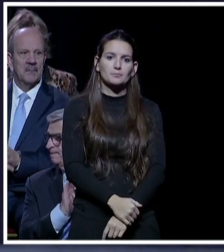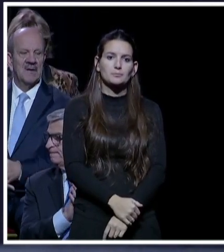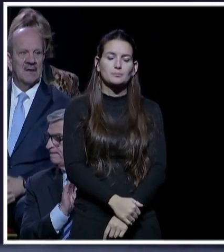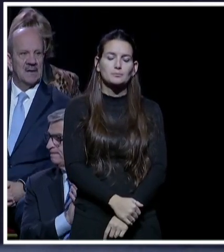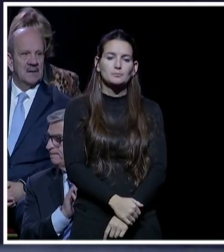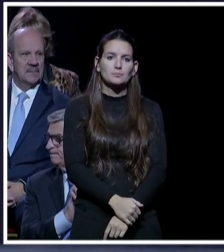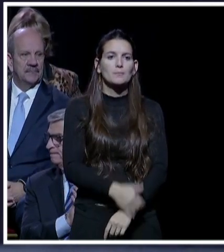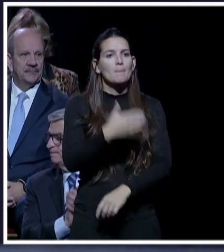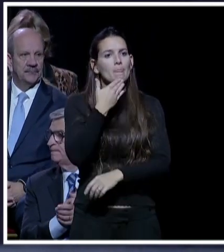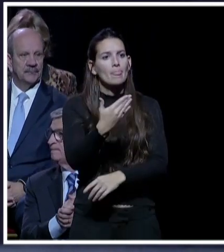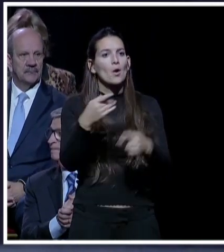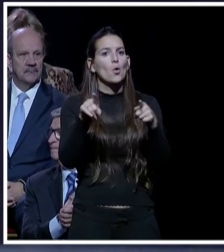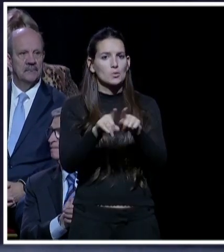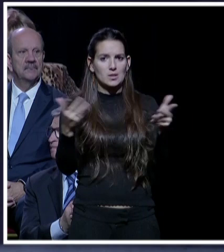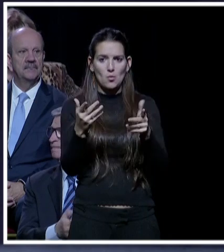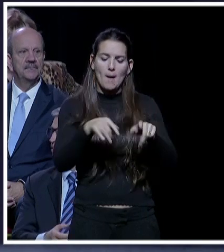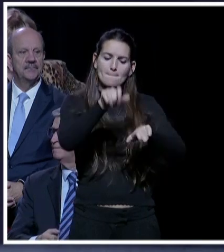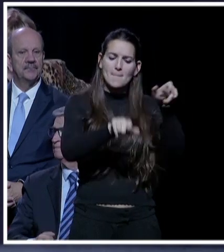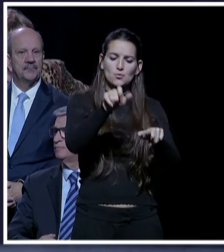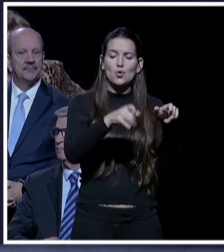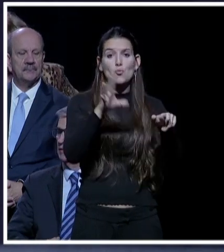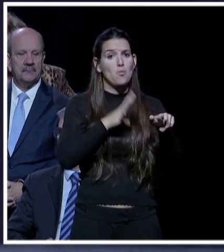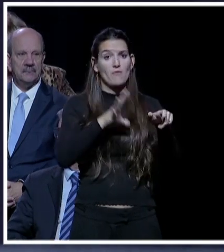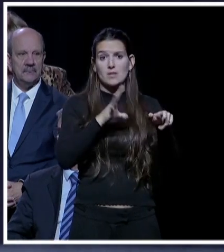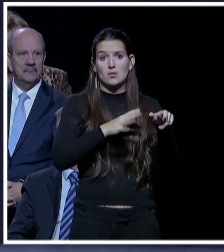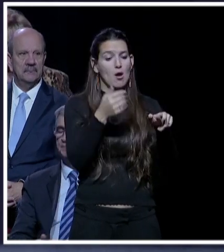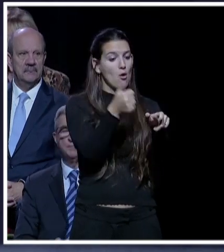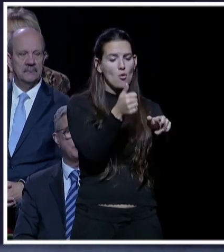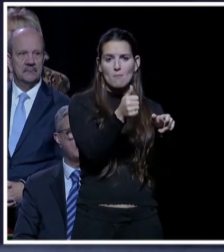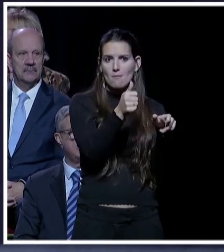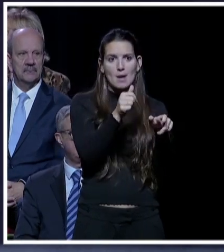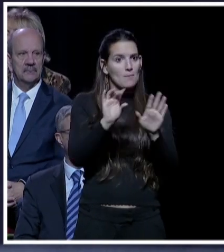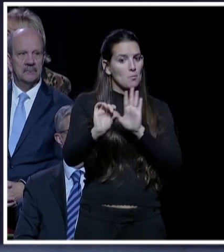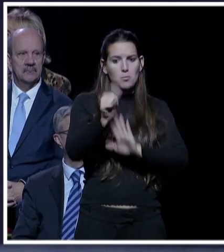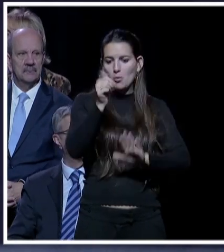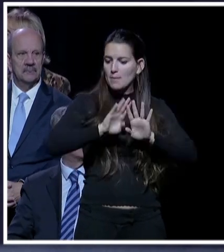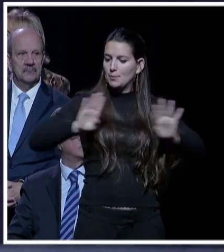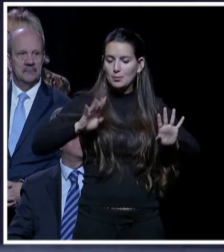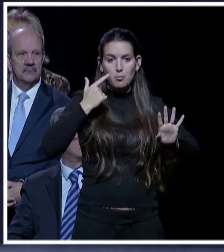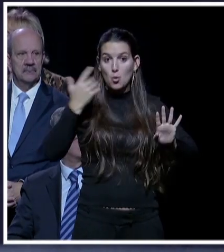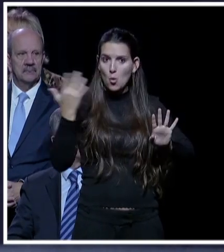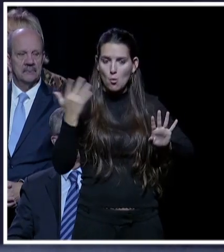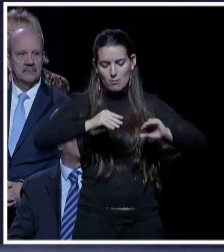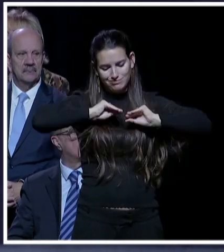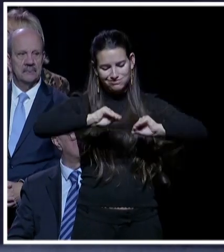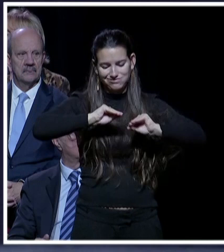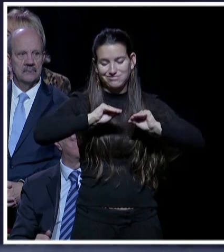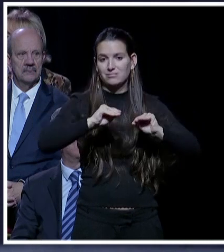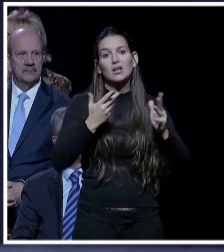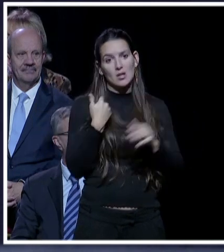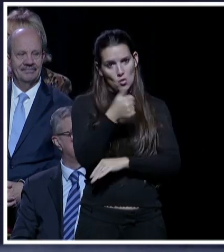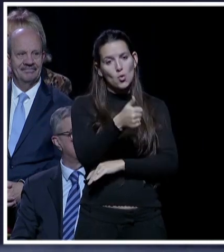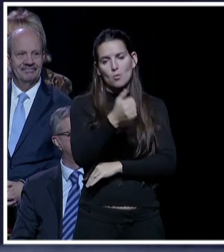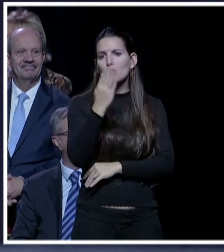Merci aussi aux professeurs qui sont en première ligne du combat pour l'apprentissage et qui méritent bien plus de reconnaissance.